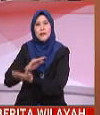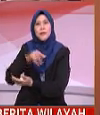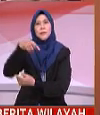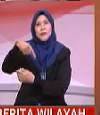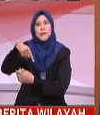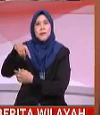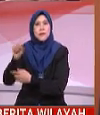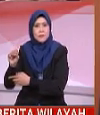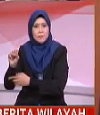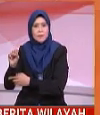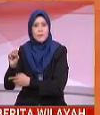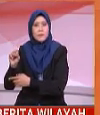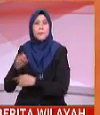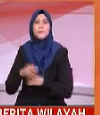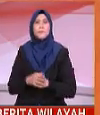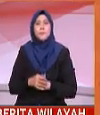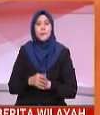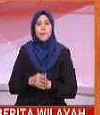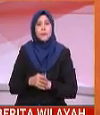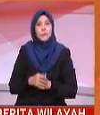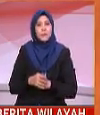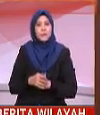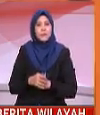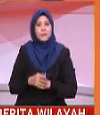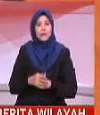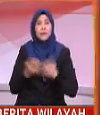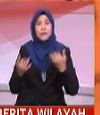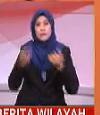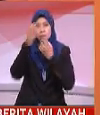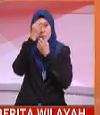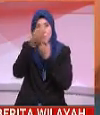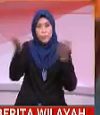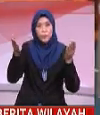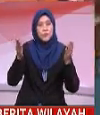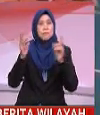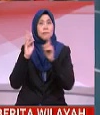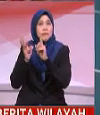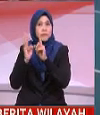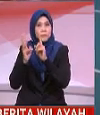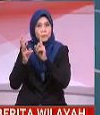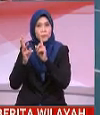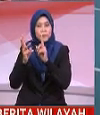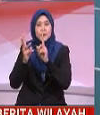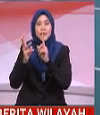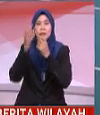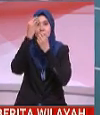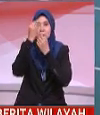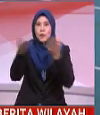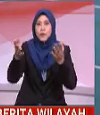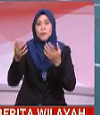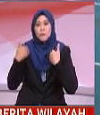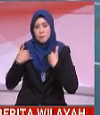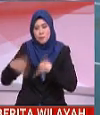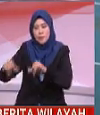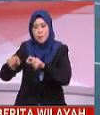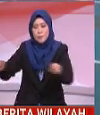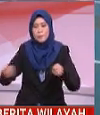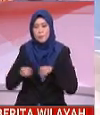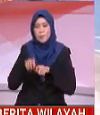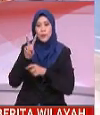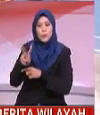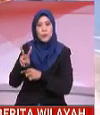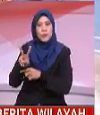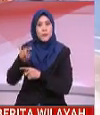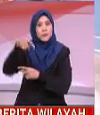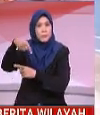Pusat Pemindahan Sementara PPS. Portal Info Bencana JKM memaklumkan mereka masih ditempatkan di dua Pusat